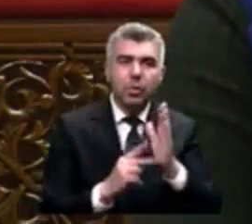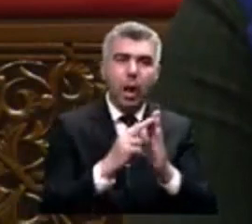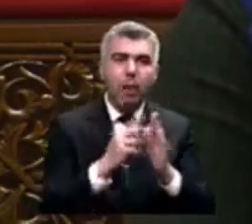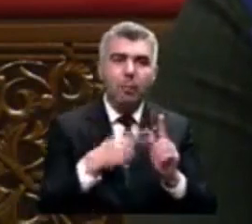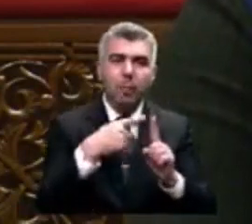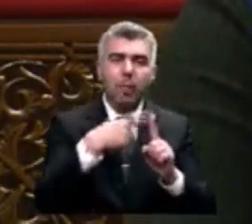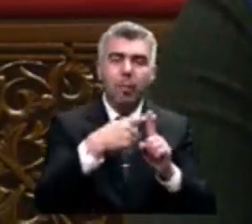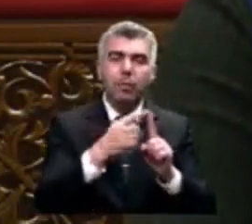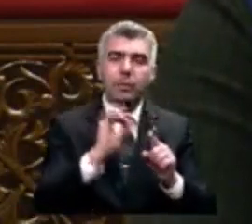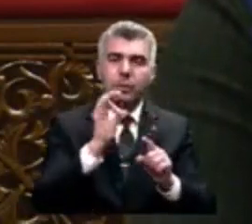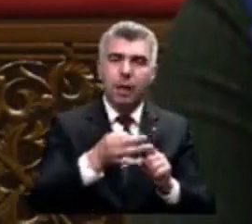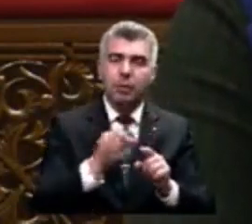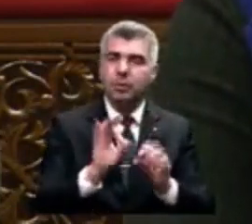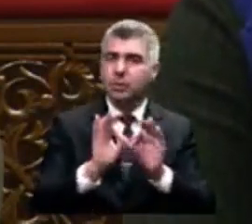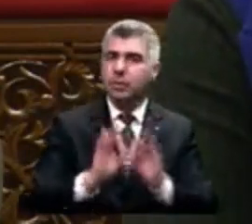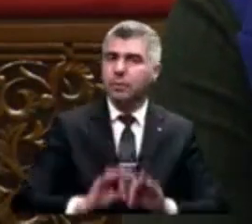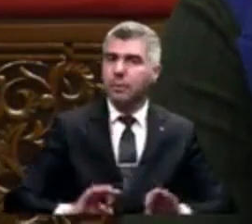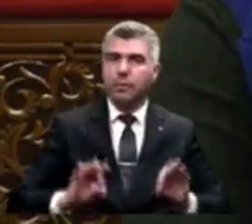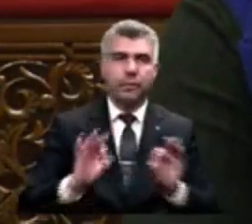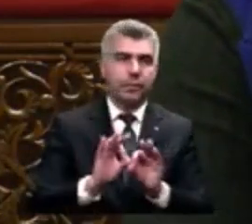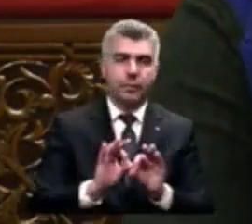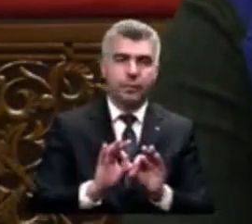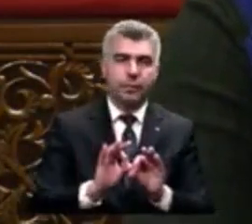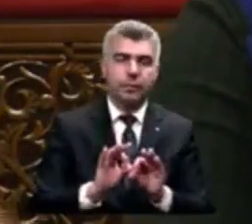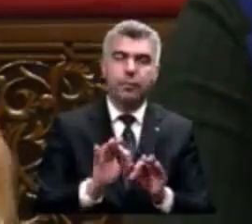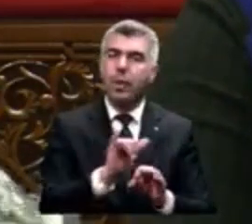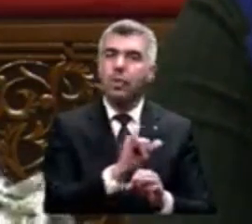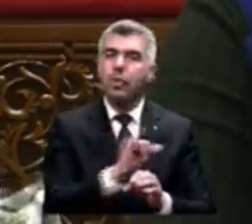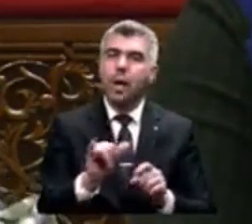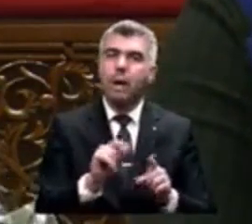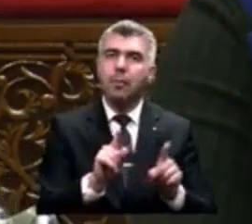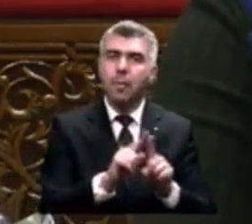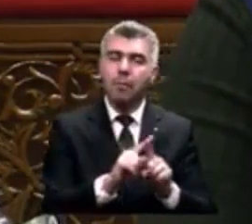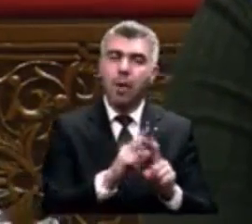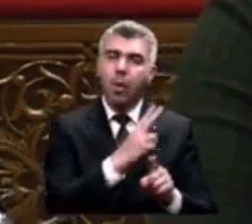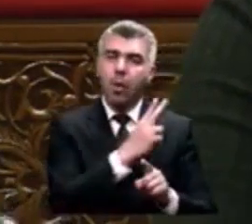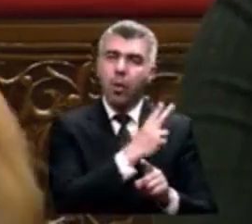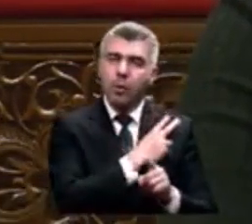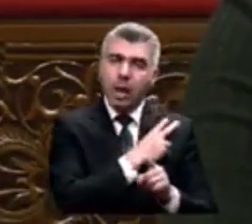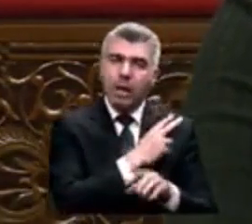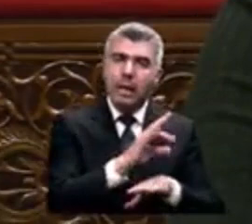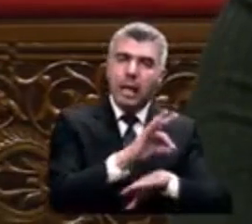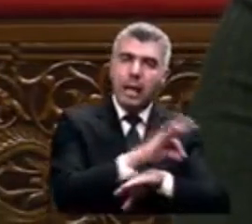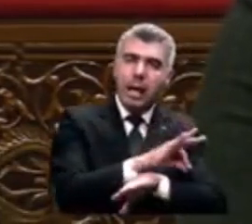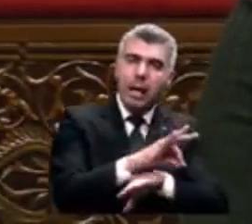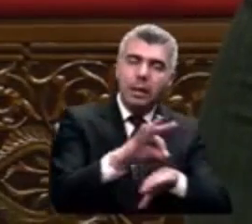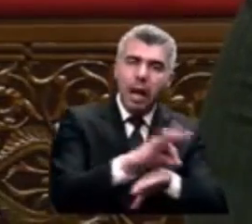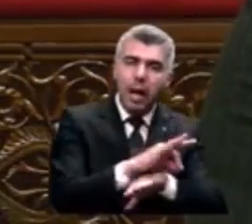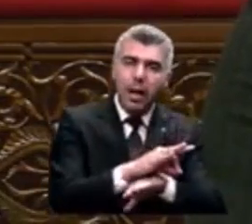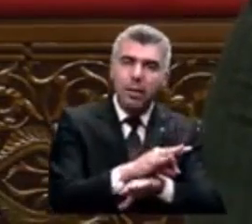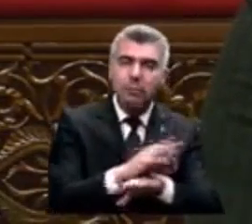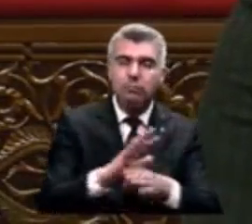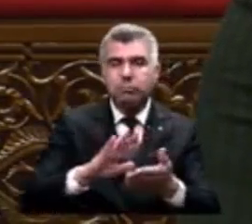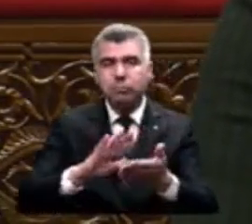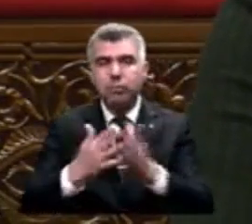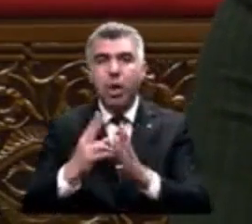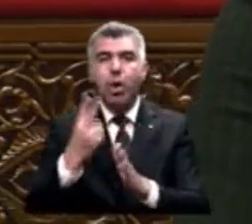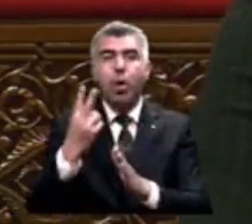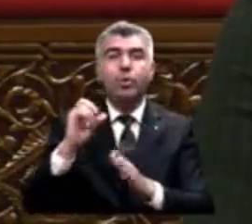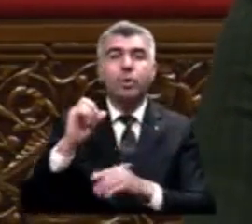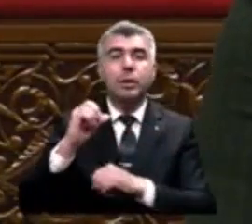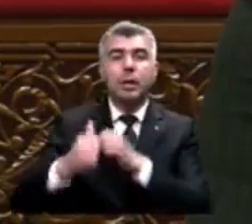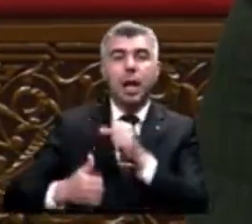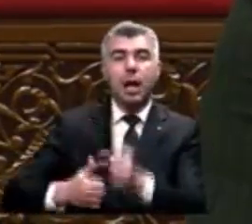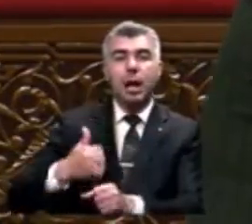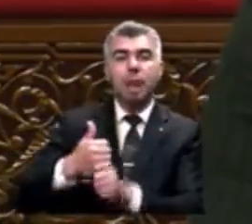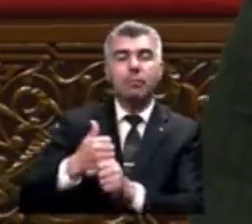عدم الرفع من التعويضات النظامية الخاصة بأعضاء هيئة التدريس والتأطير والإدارة المجمدة منذ أكثر من 20 سنة،